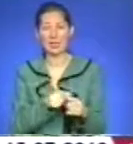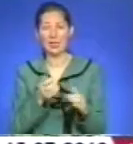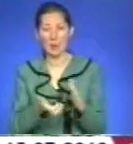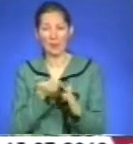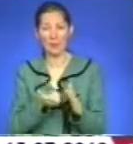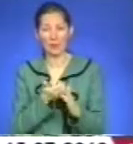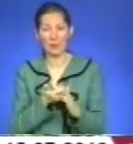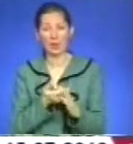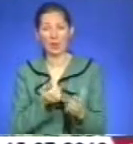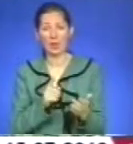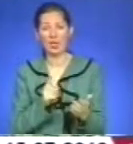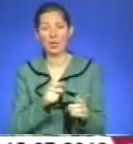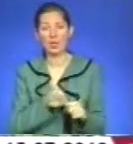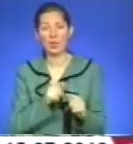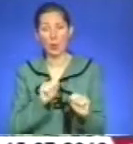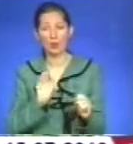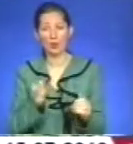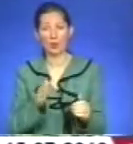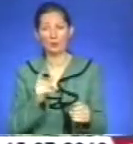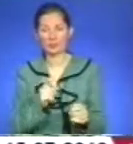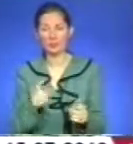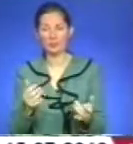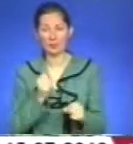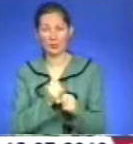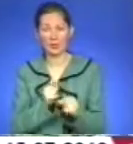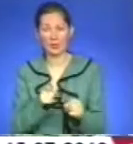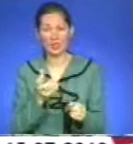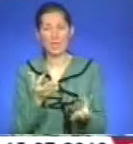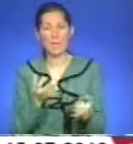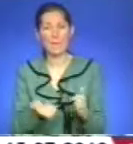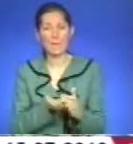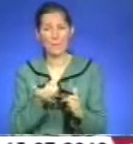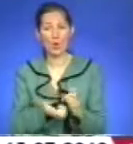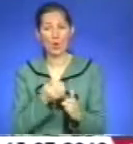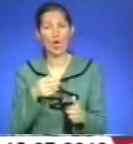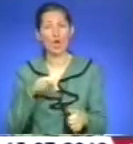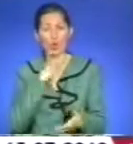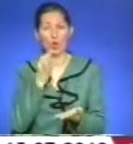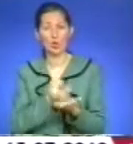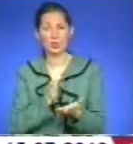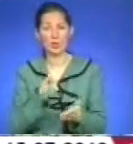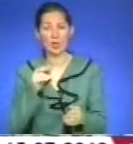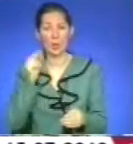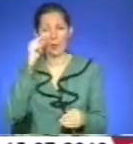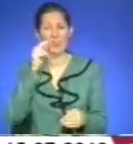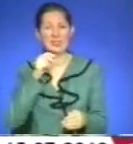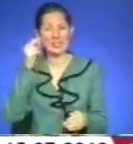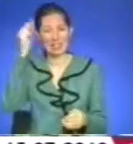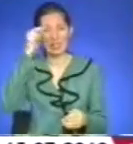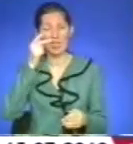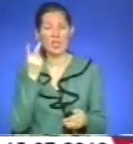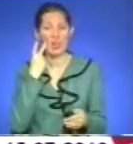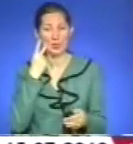які можуть бути, тому що люди, які ще працюють, їм ще бракує досвіду, будуть проводитися навчання, постійне навчання